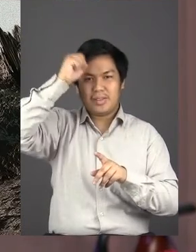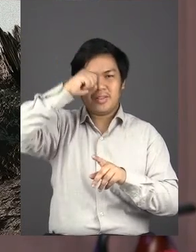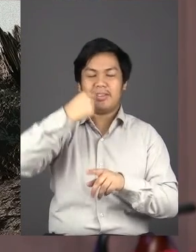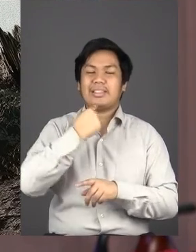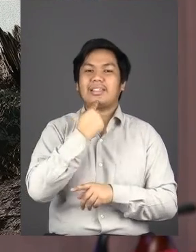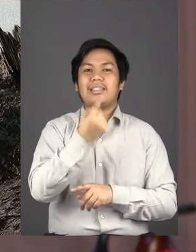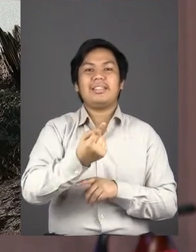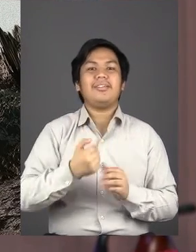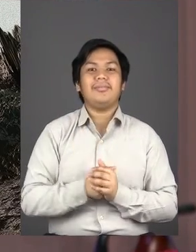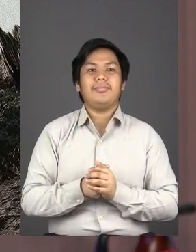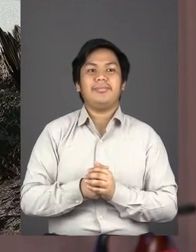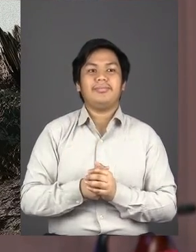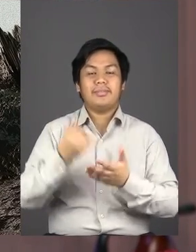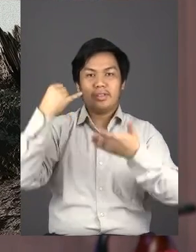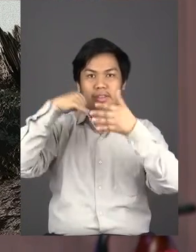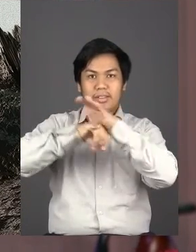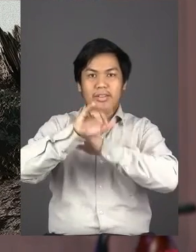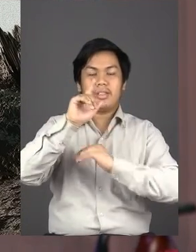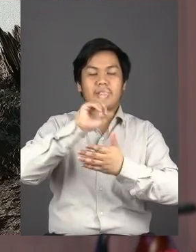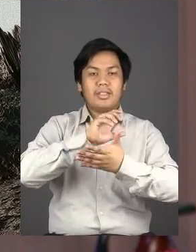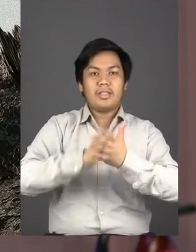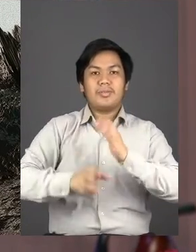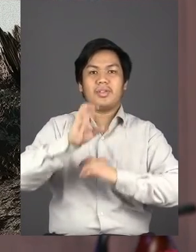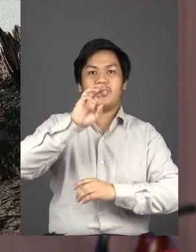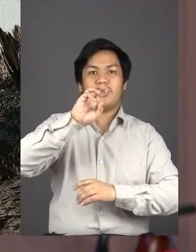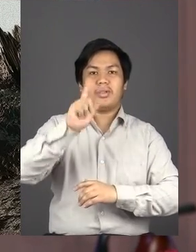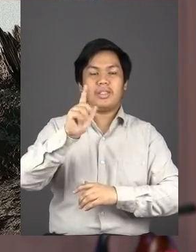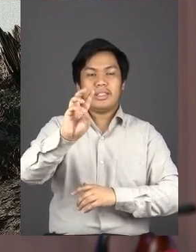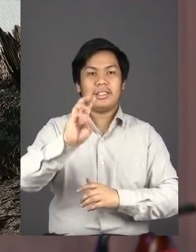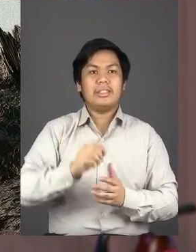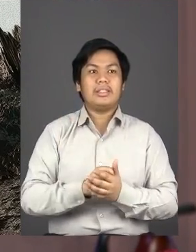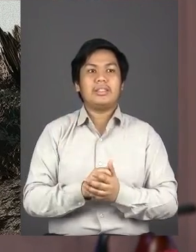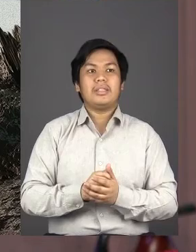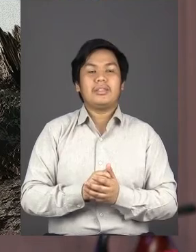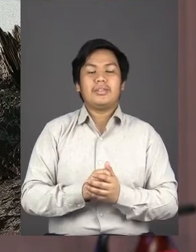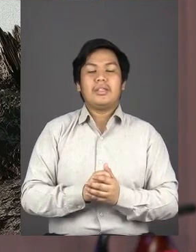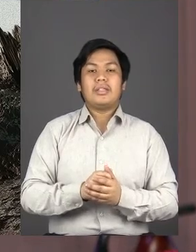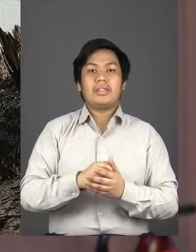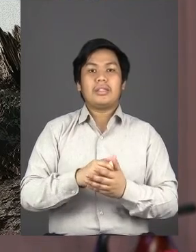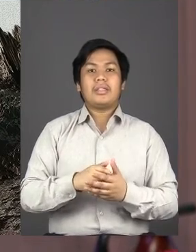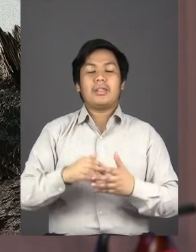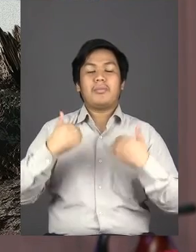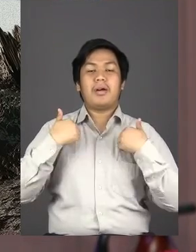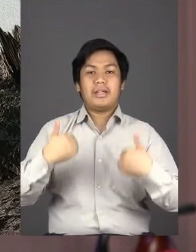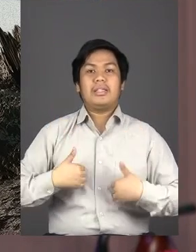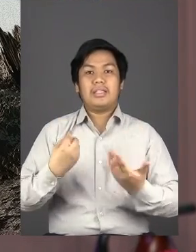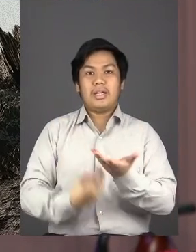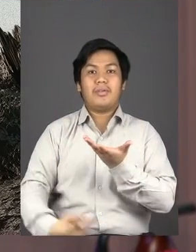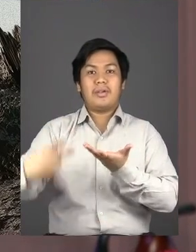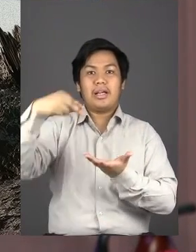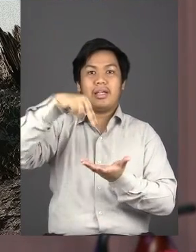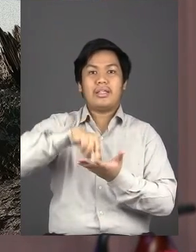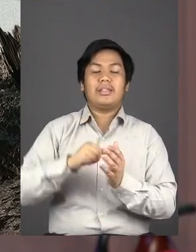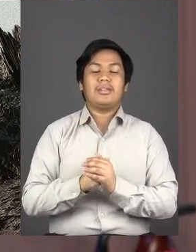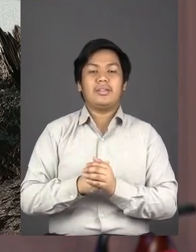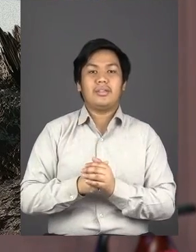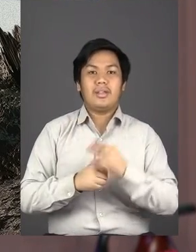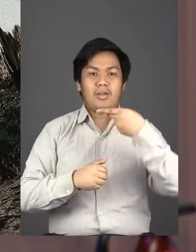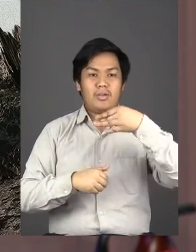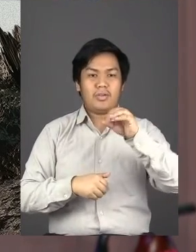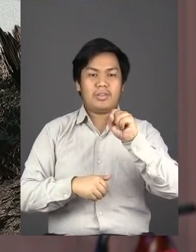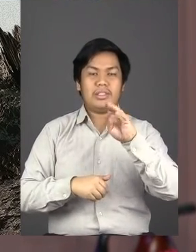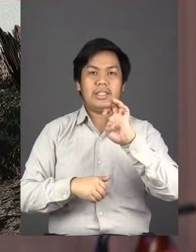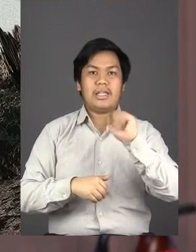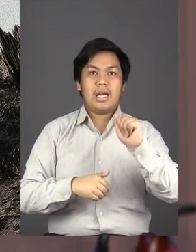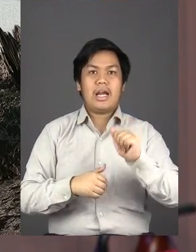Isaiah 26:19, your dead shall live, their bodies shall rise. O di kaya sa Hosea 13:14,